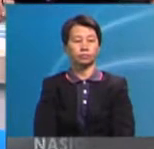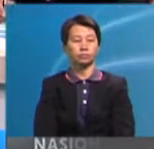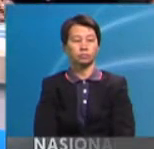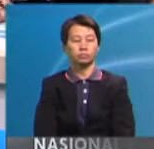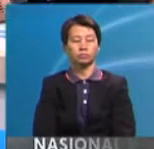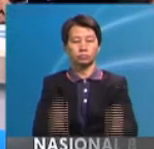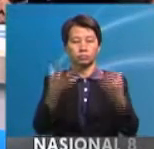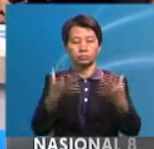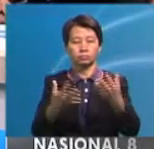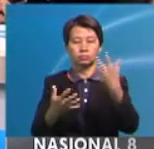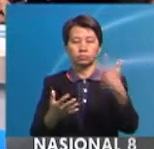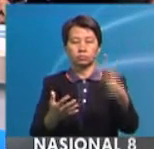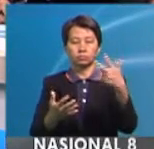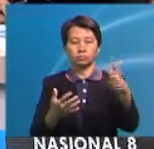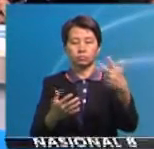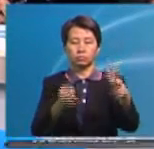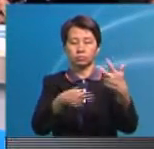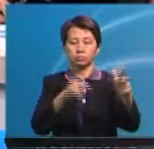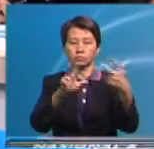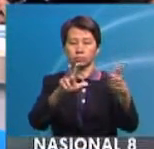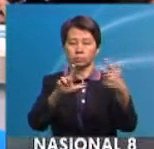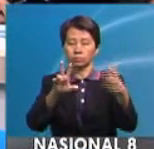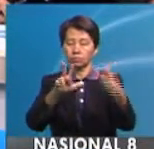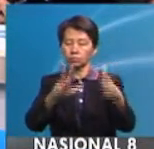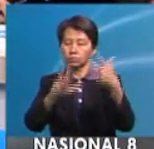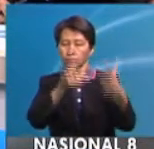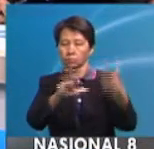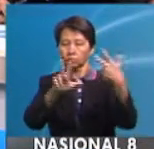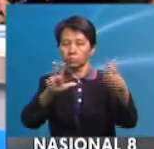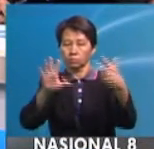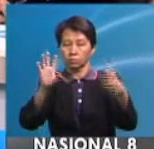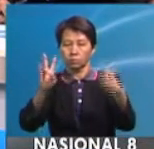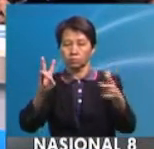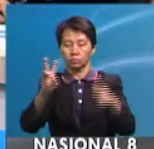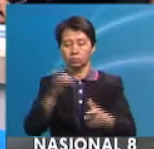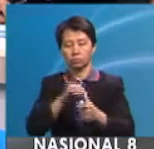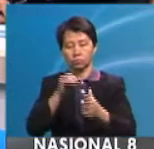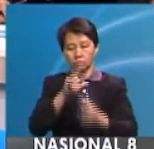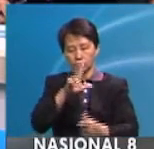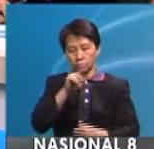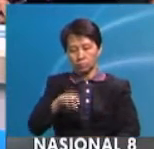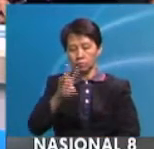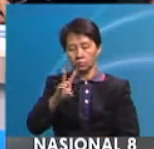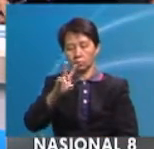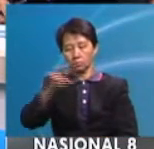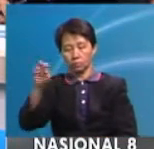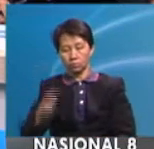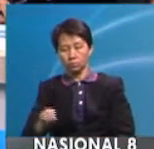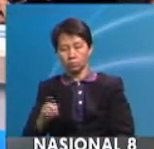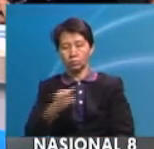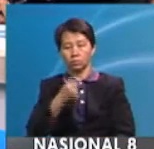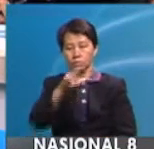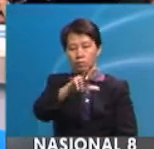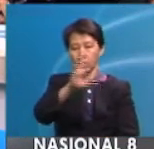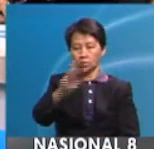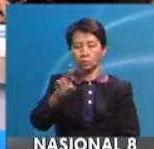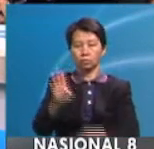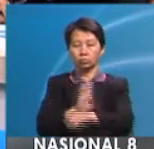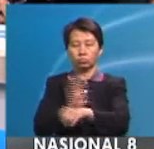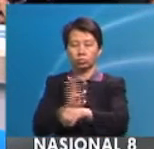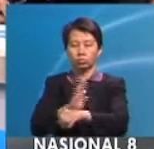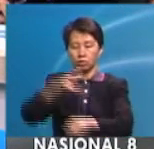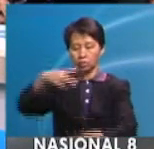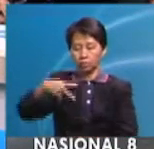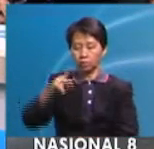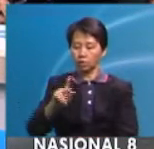selama 13.337 atau 37 pekan 700 daripada lebih 35.000 sawan perusahaan